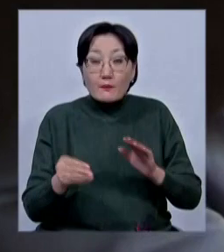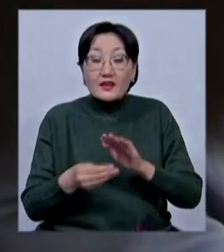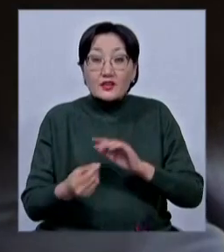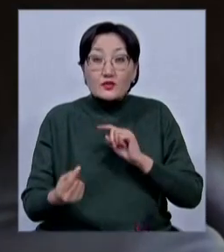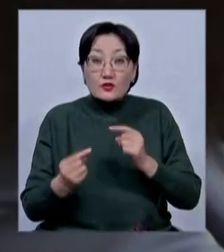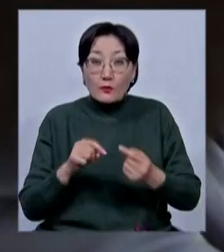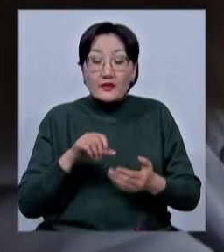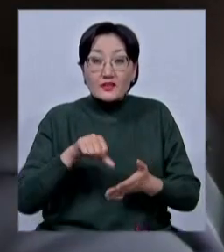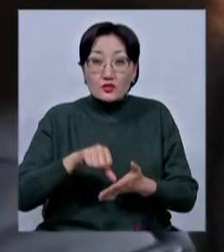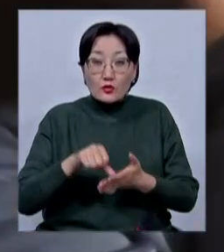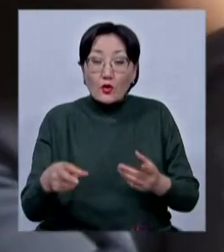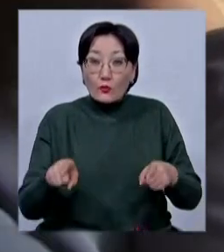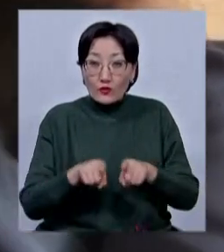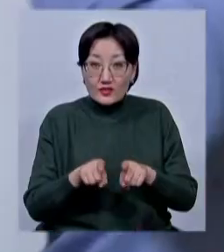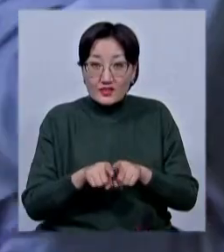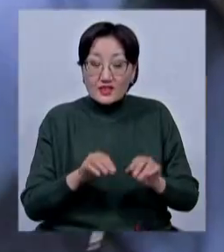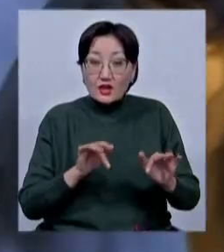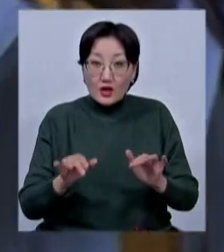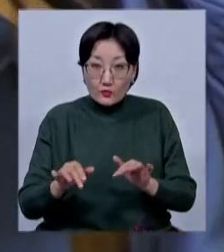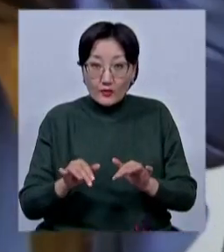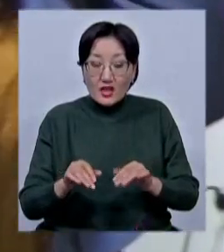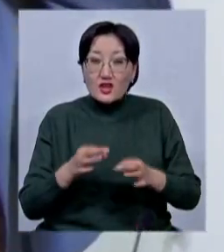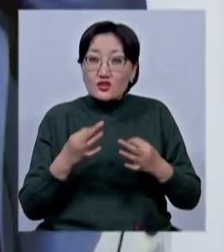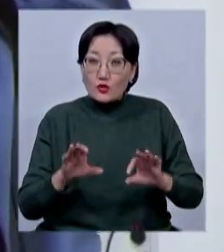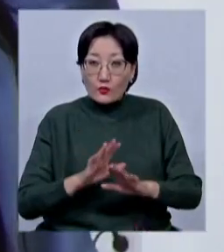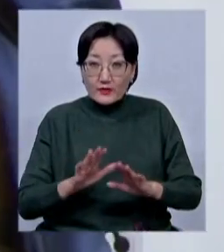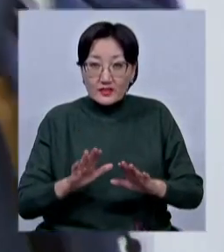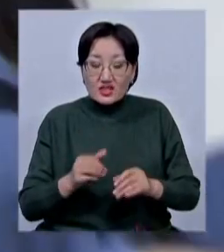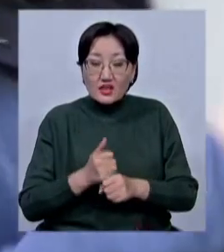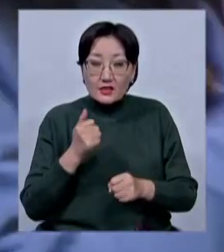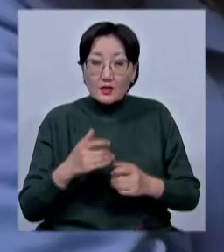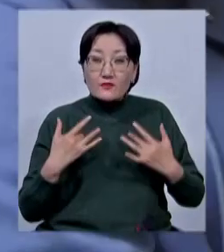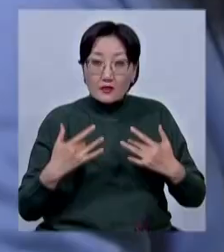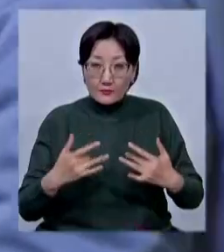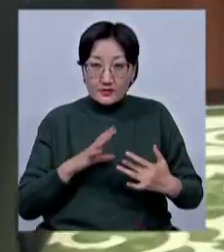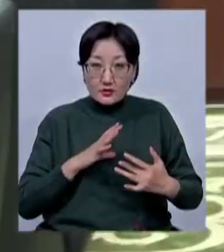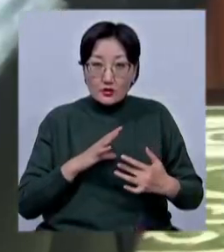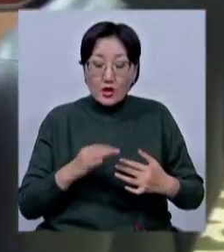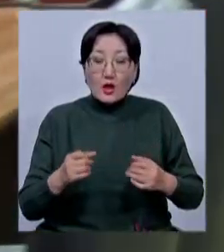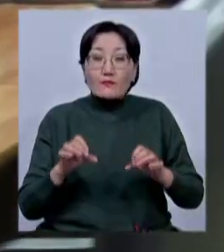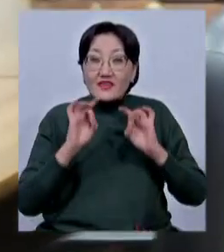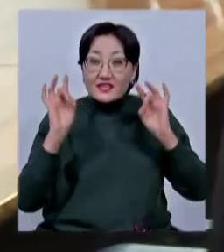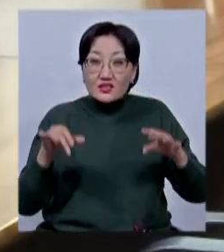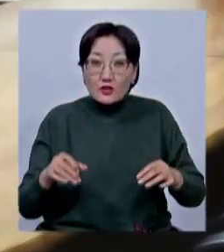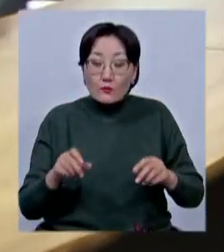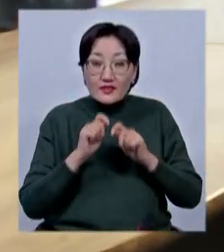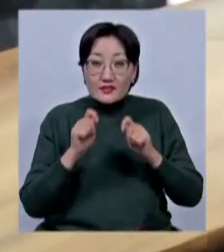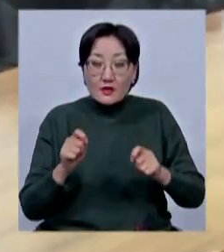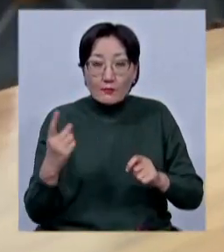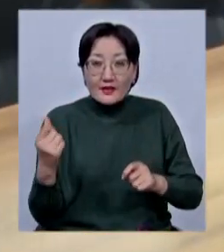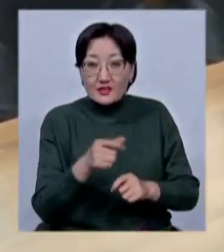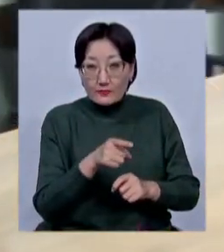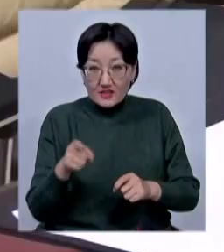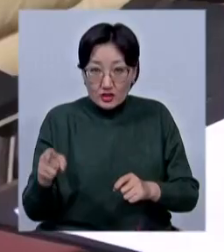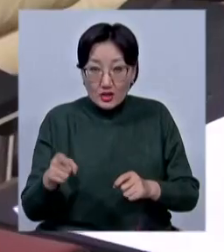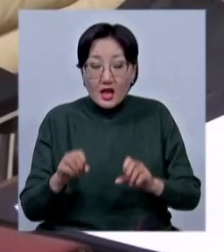өкілдері бармақ басты көз қысты әрекеттерге жол бермеулерін қатаң талап етті. Ал тосыннан келген сыйлықтарды бір апта